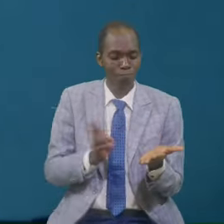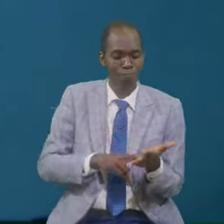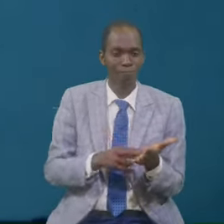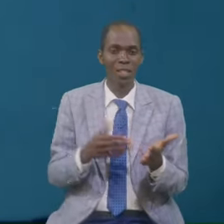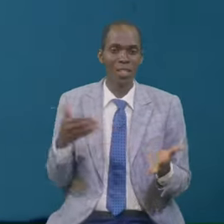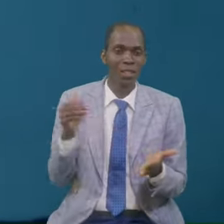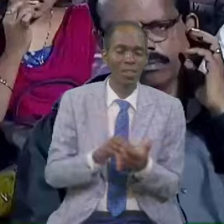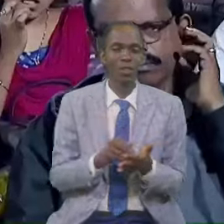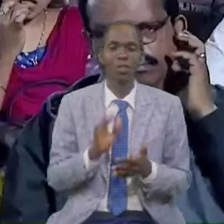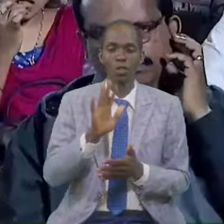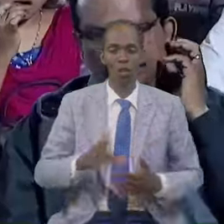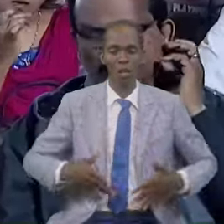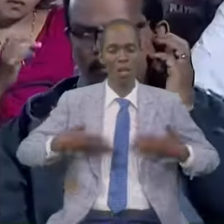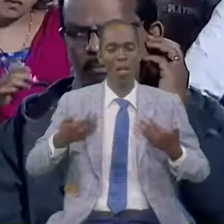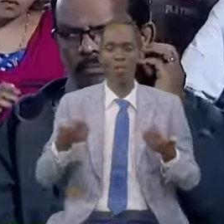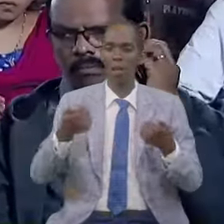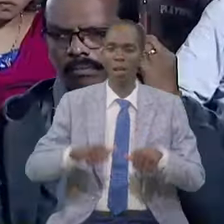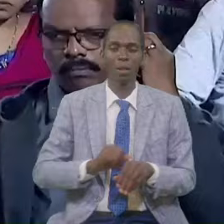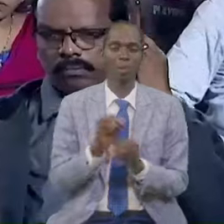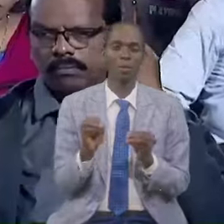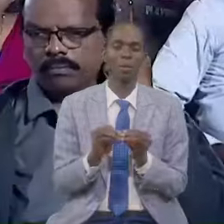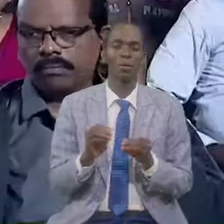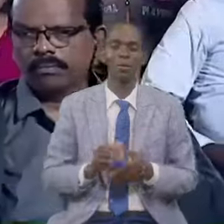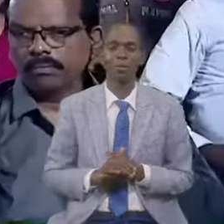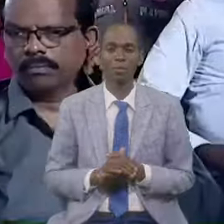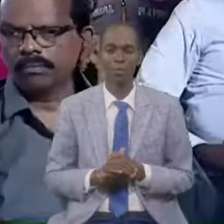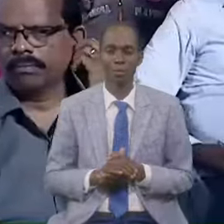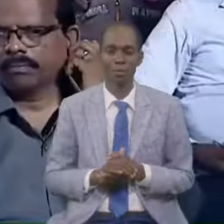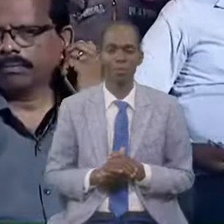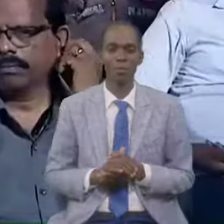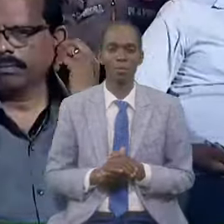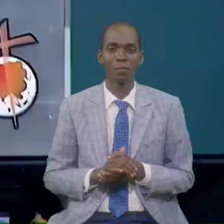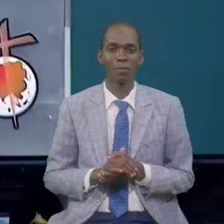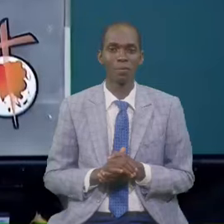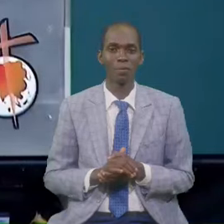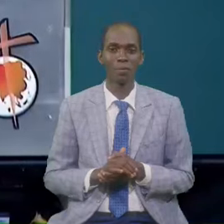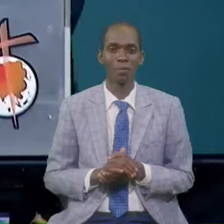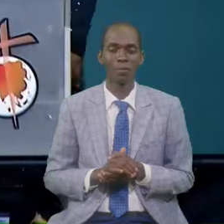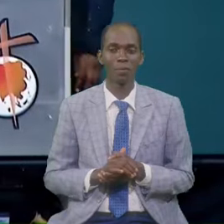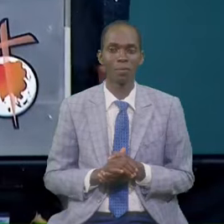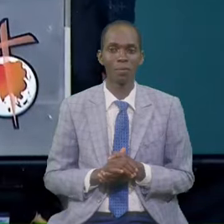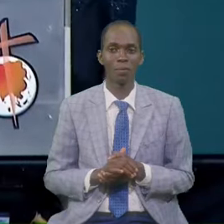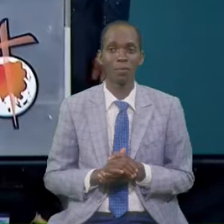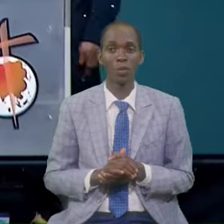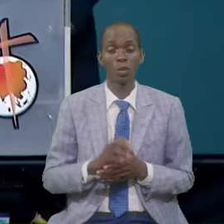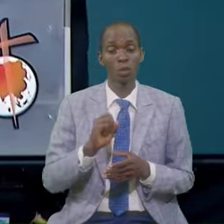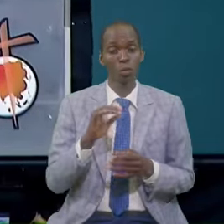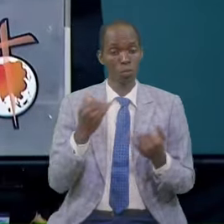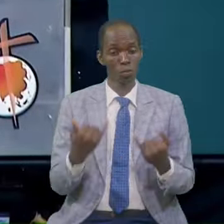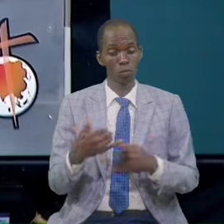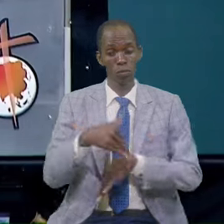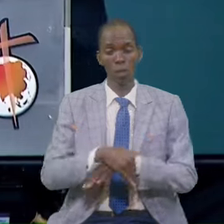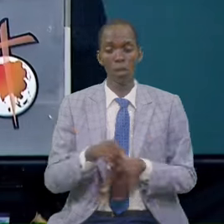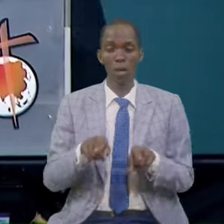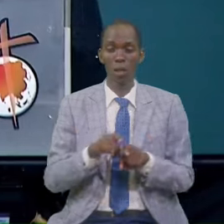life anymore, మీ జీవితానికి విరోధంగా ఇక ఏదీ కూడా మిగిలి లేదు. So tonight as I said, కనుక ఈ రాత్రి